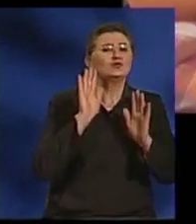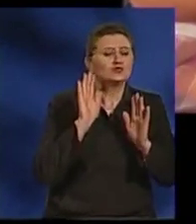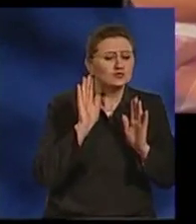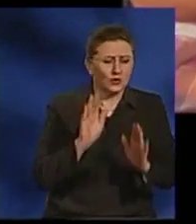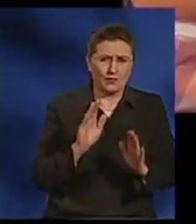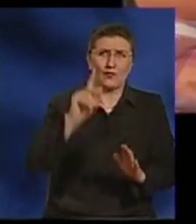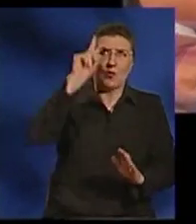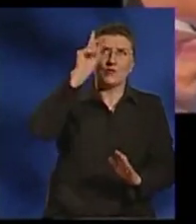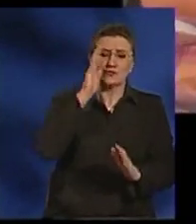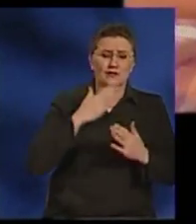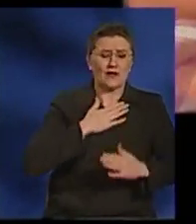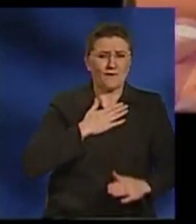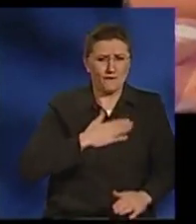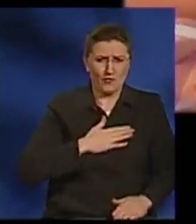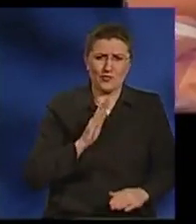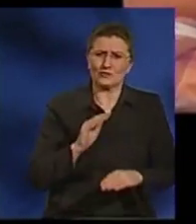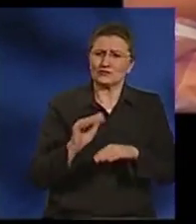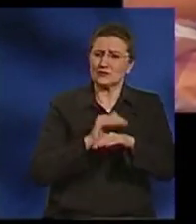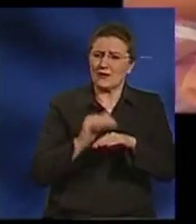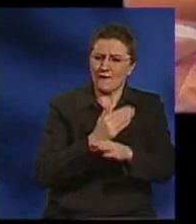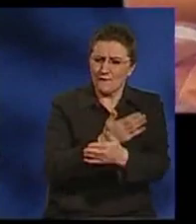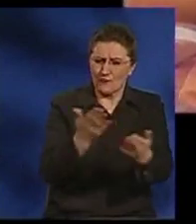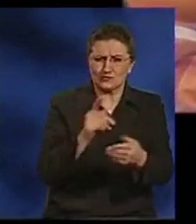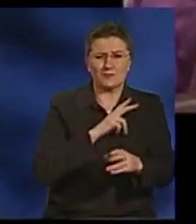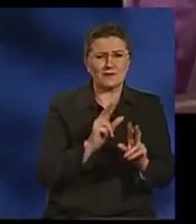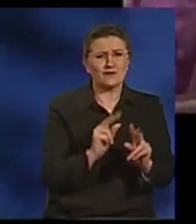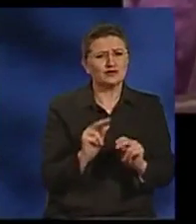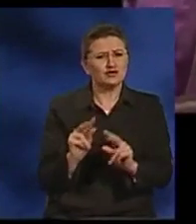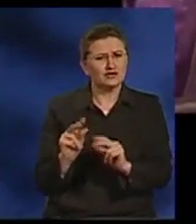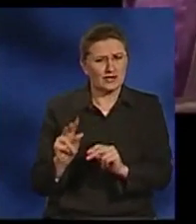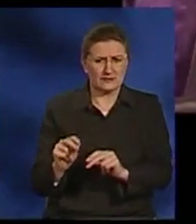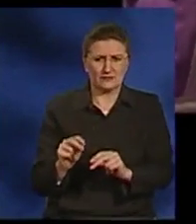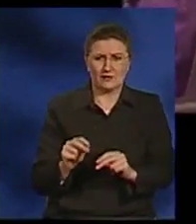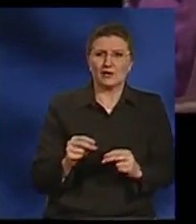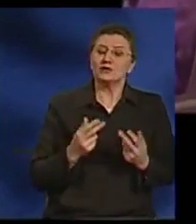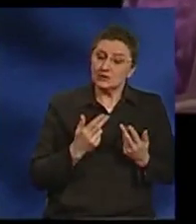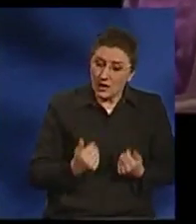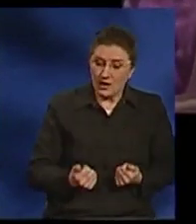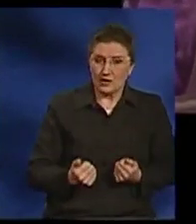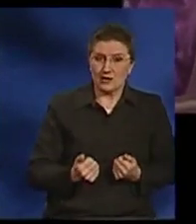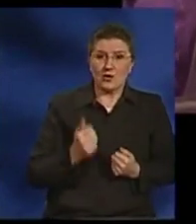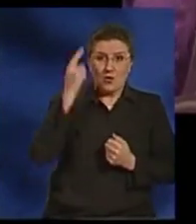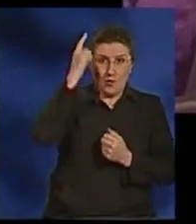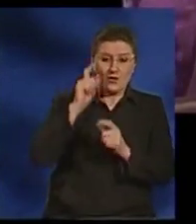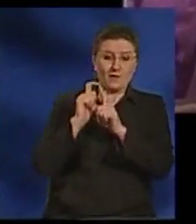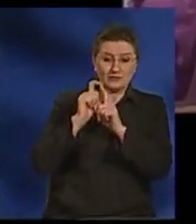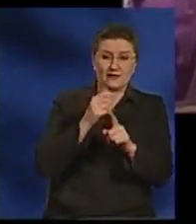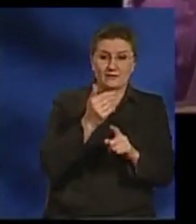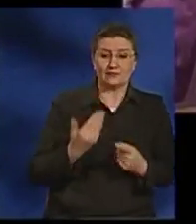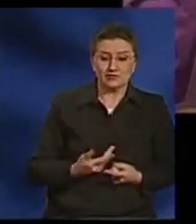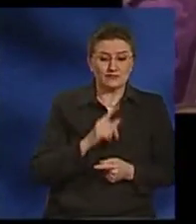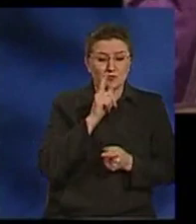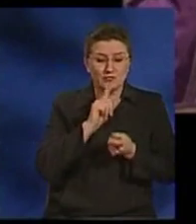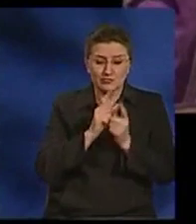Всевышний будет доволен. Ведь он хочет только того, чтобы лумяне были счастливы. Конечно. Но он же обещал вам, что жизнь все